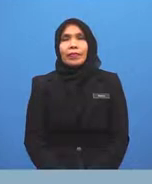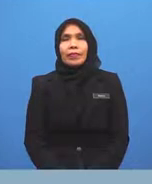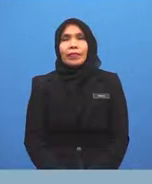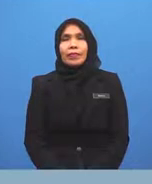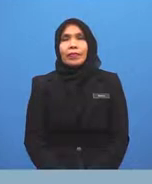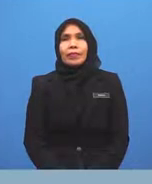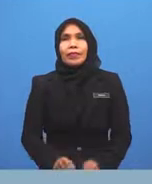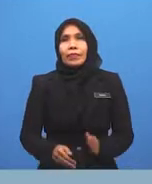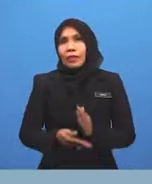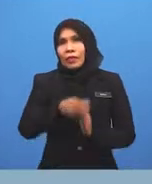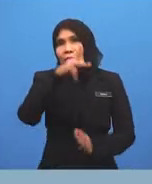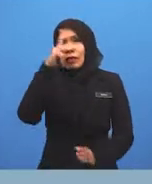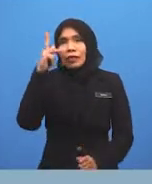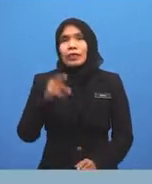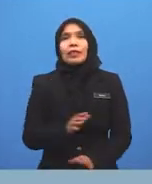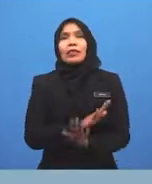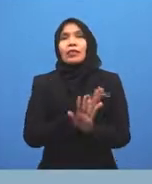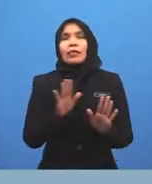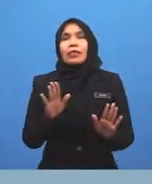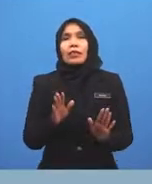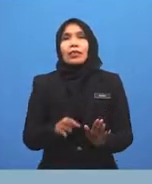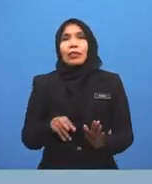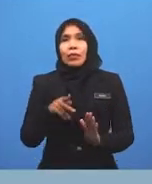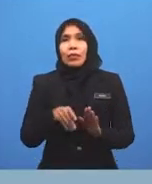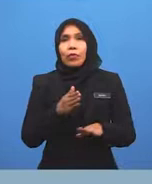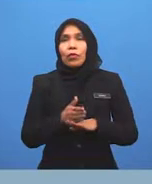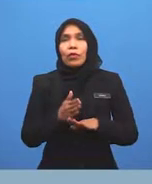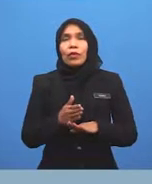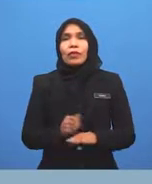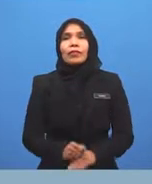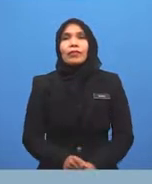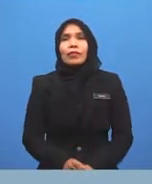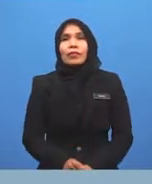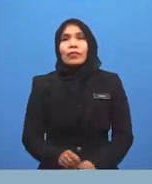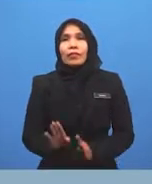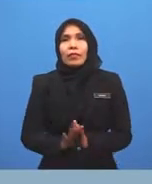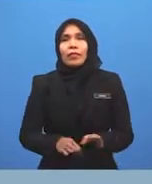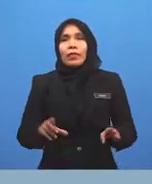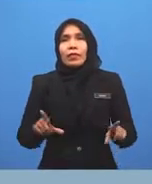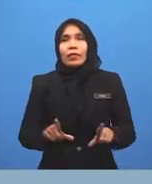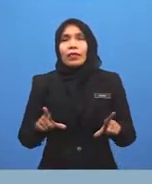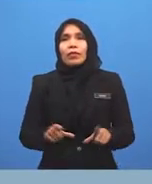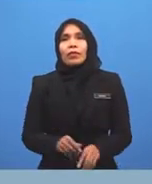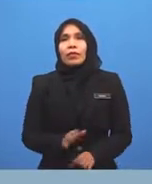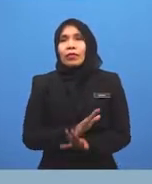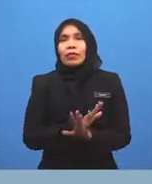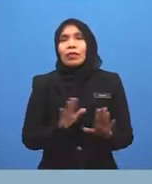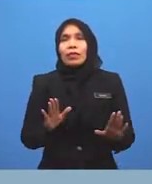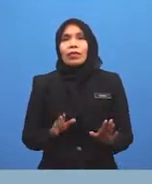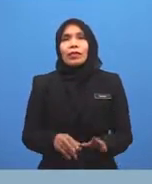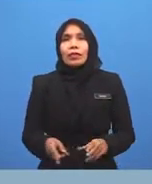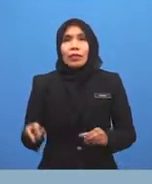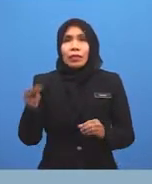Oleh kerana tiada pemotongan flux berlaku, maka tiada penghasilan DGE dan